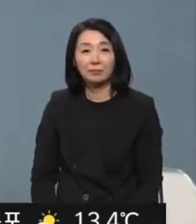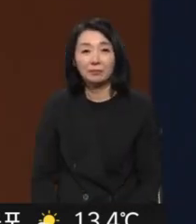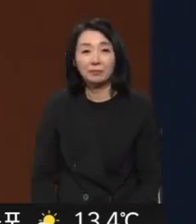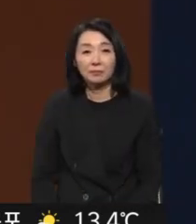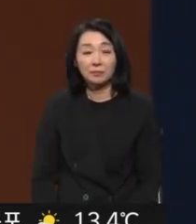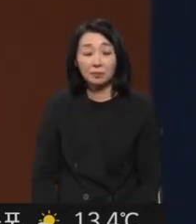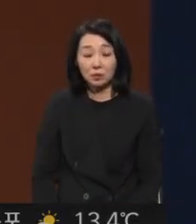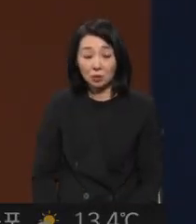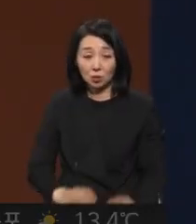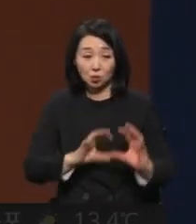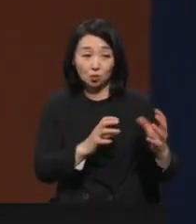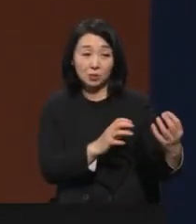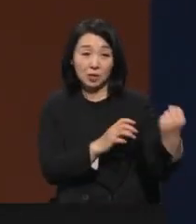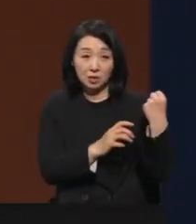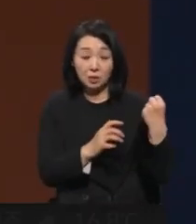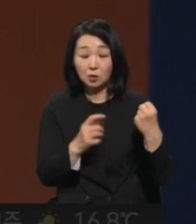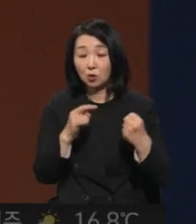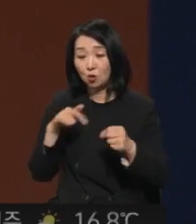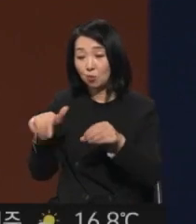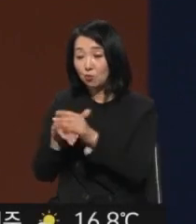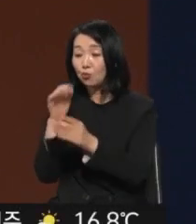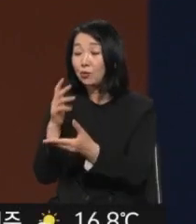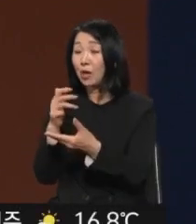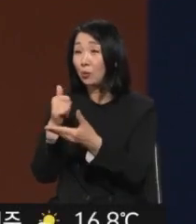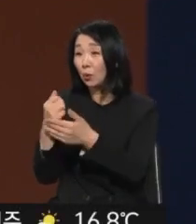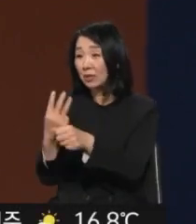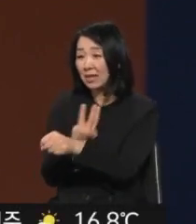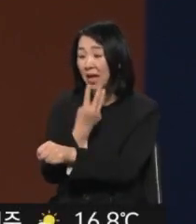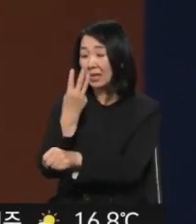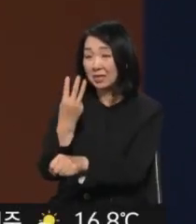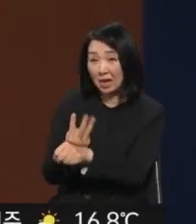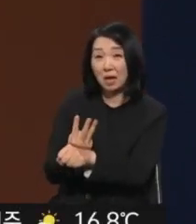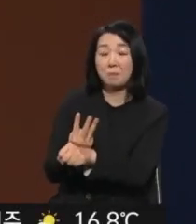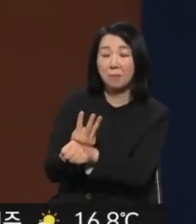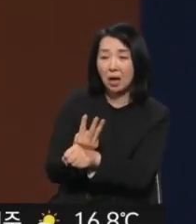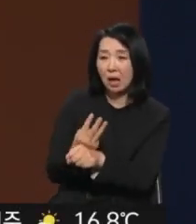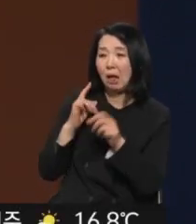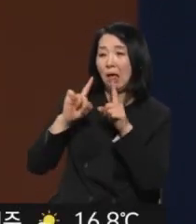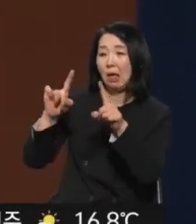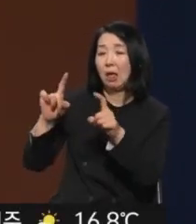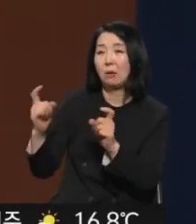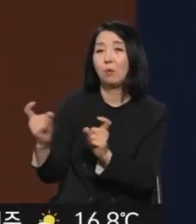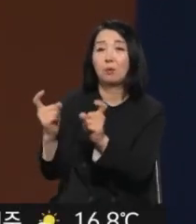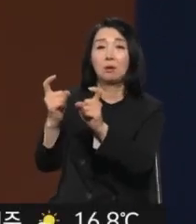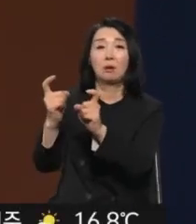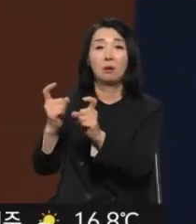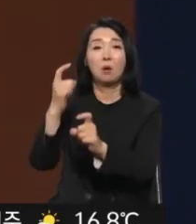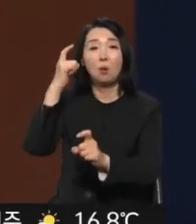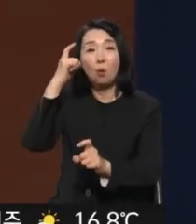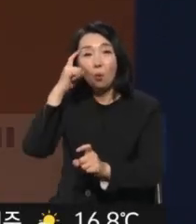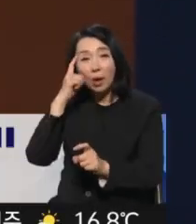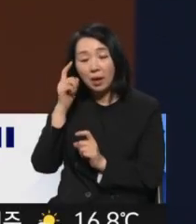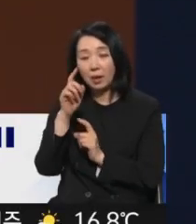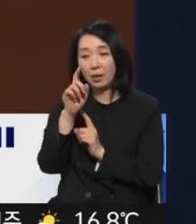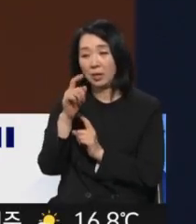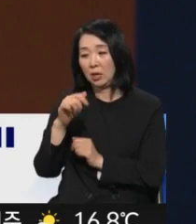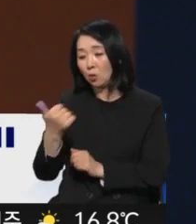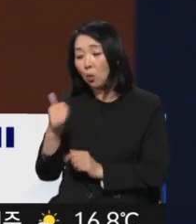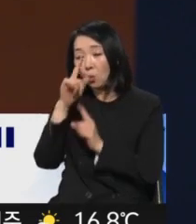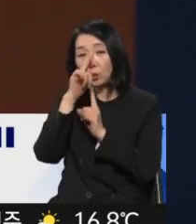그렇습니다 국민의 힘은 문재인 대통령의 3시간을 공격주제로 삼았습니다고 2대준 씨가 북한에서 발견됐다는